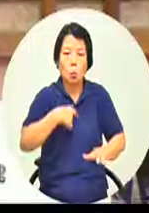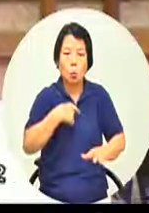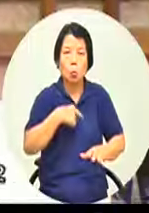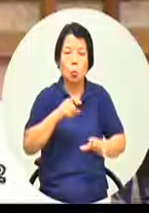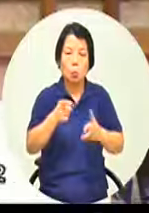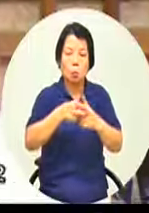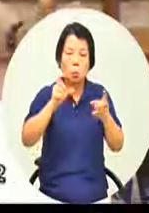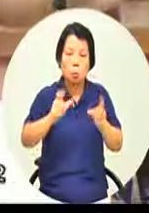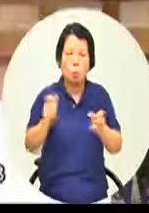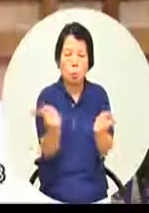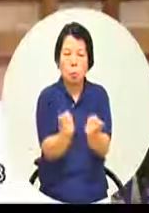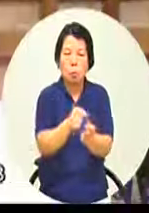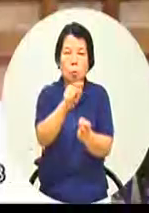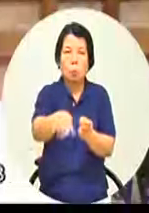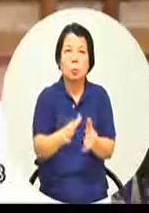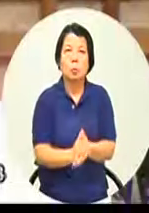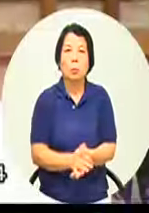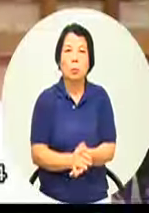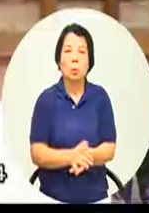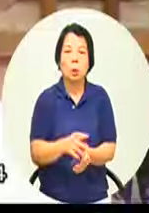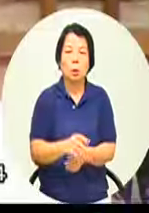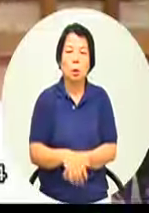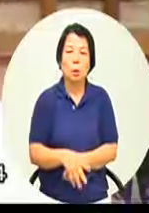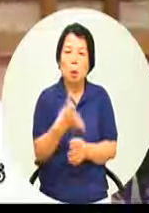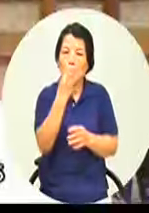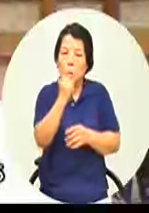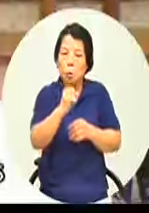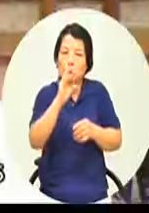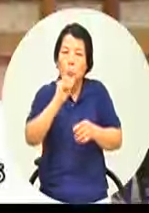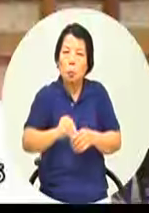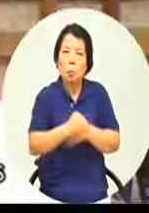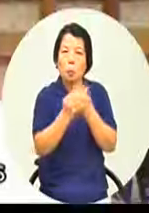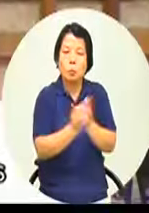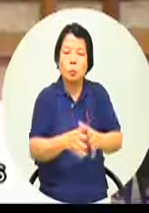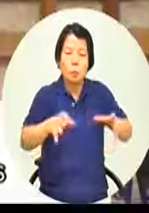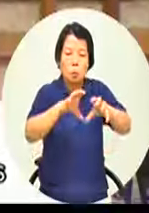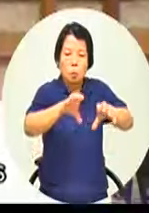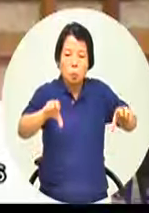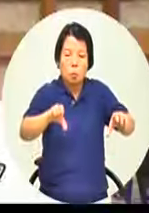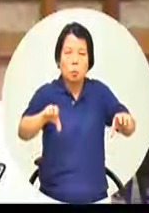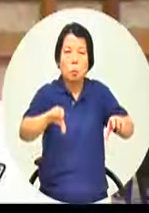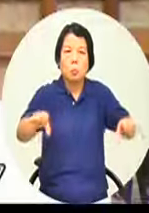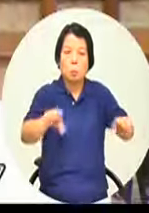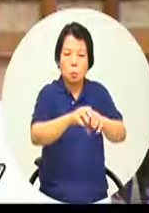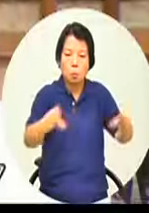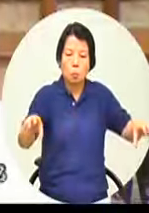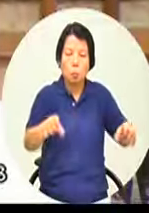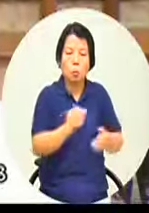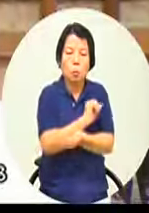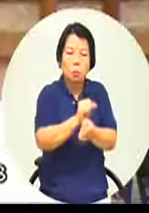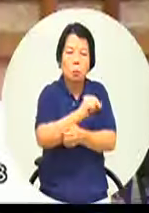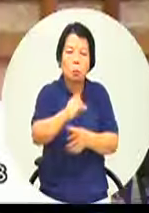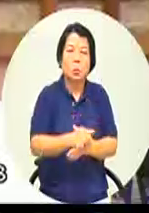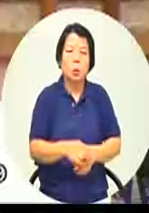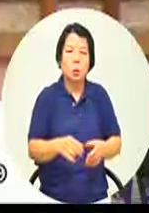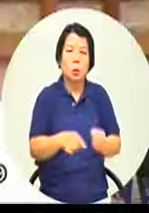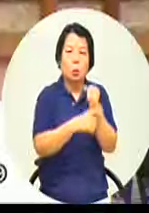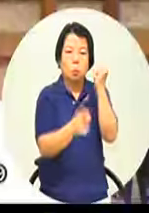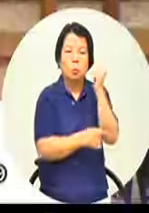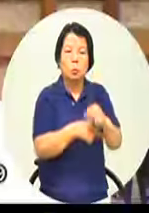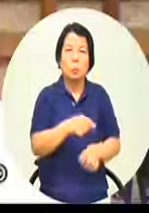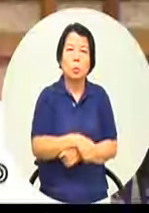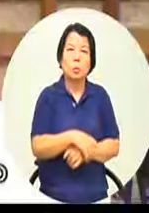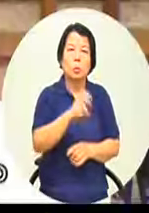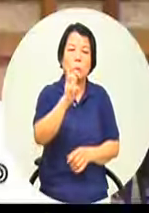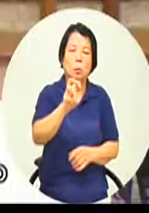工厂里面呢用了10几万支的枕木，大家枕木都这么粗，都30公分直径，一体成型，